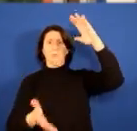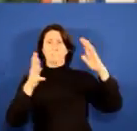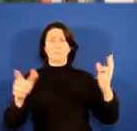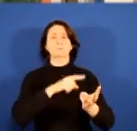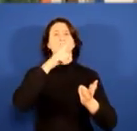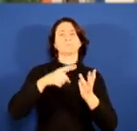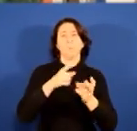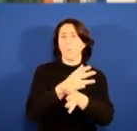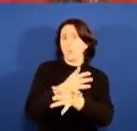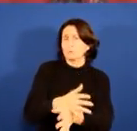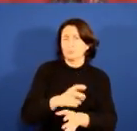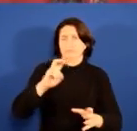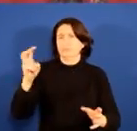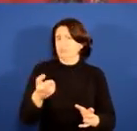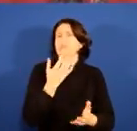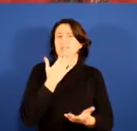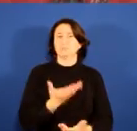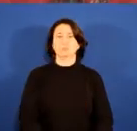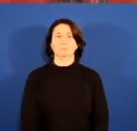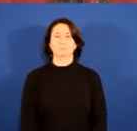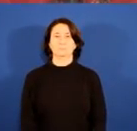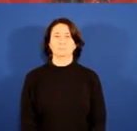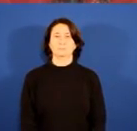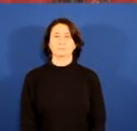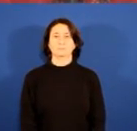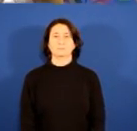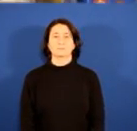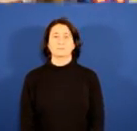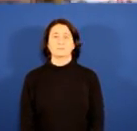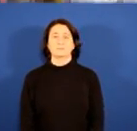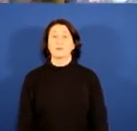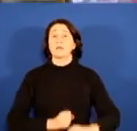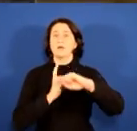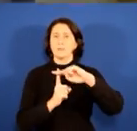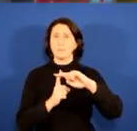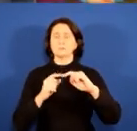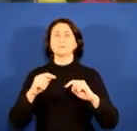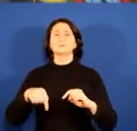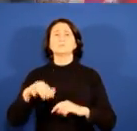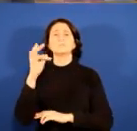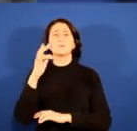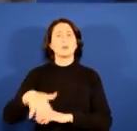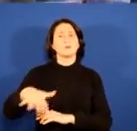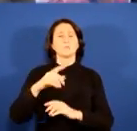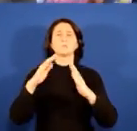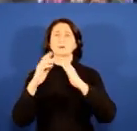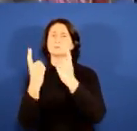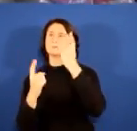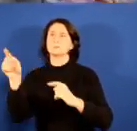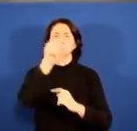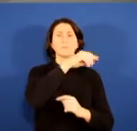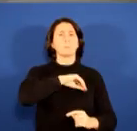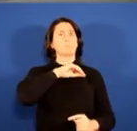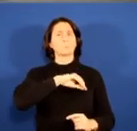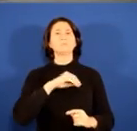zaio. Foru Aldundiaren laguntzarekin azken urteetan Bizkaiko hainbat mankomunitatek eta udalerrik sustatutako kanpainei